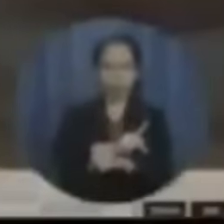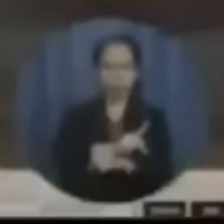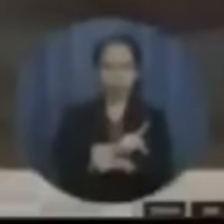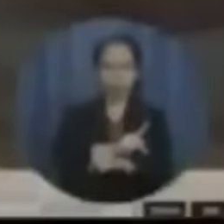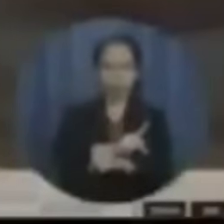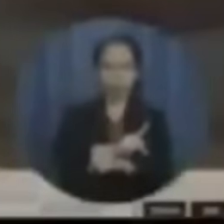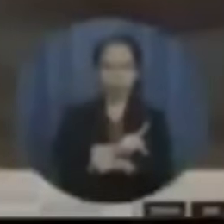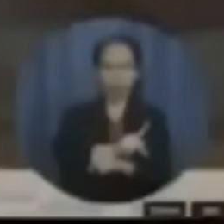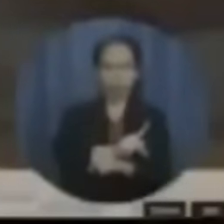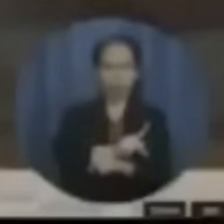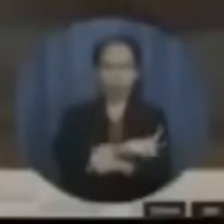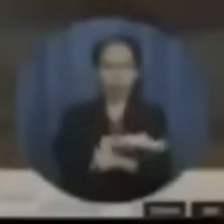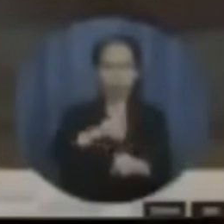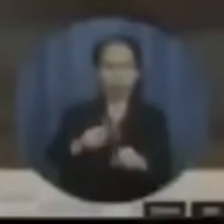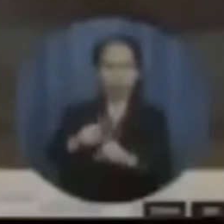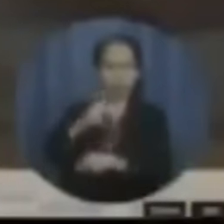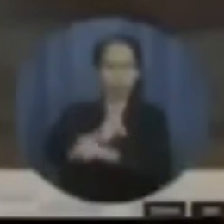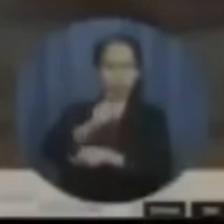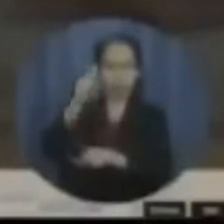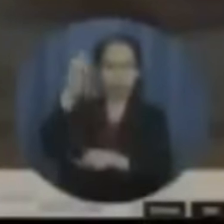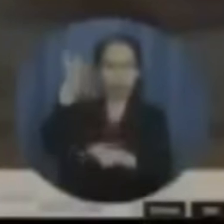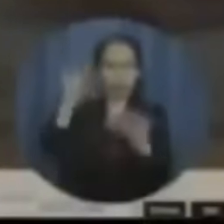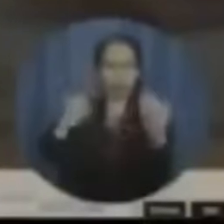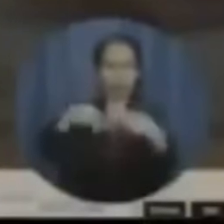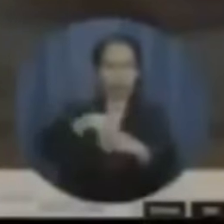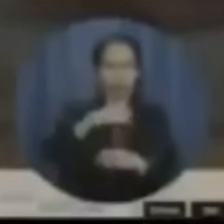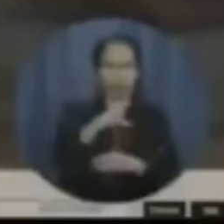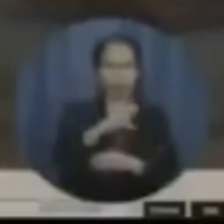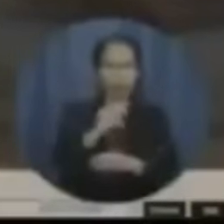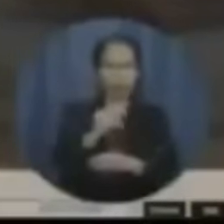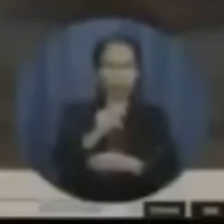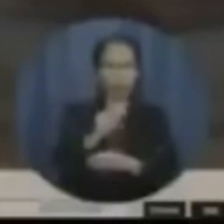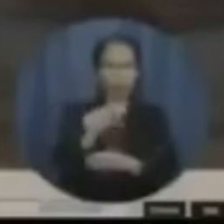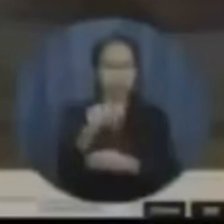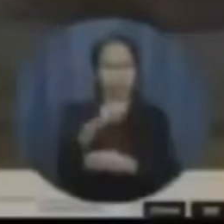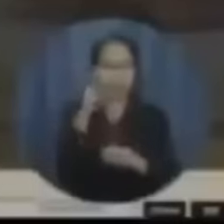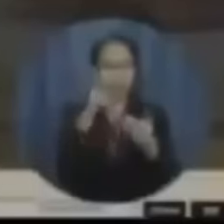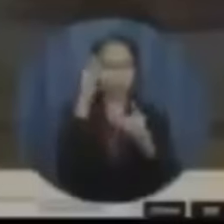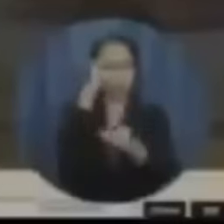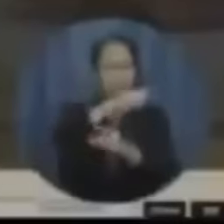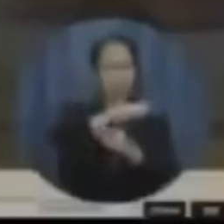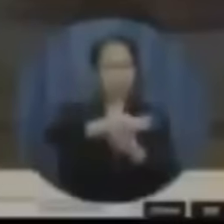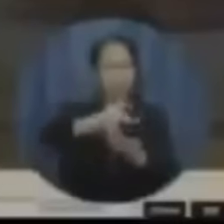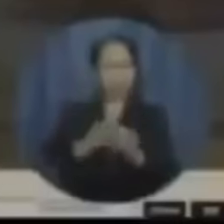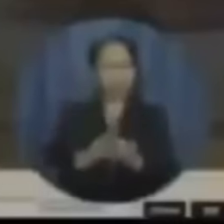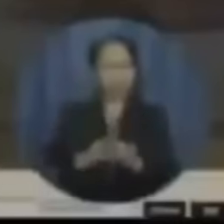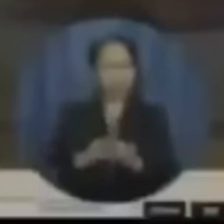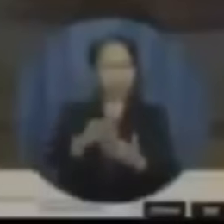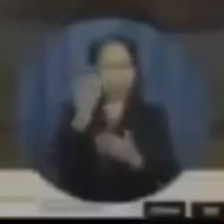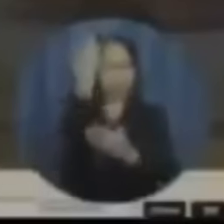ni Pedro ay sinalubong siya ni Cornelio at nagpatira pa sa kaniyang paanan at siya'y